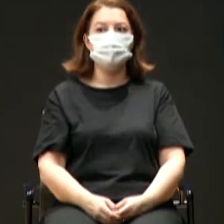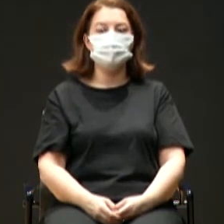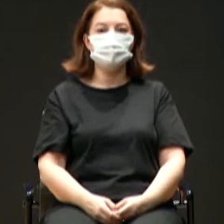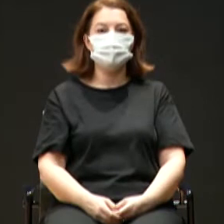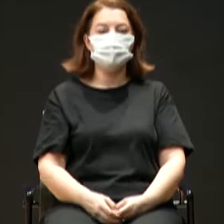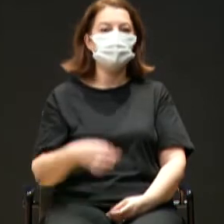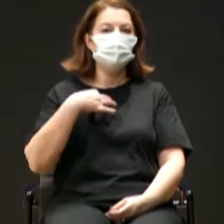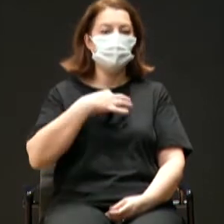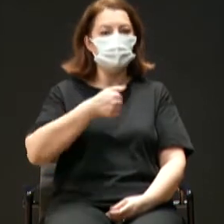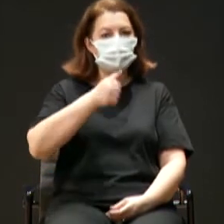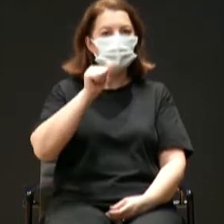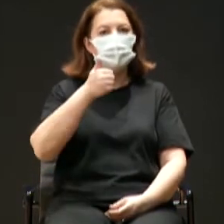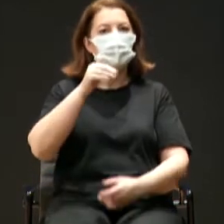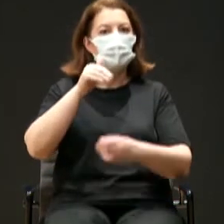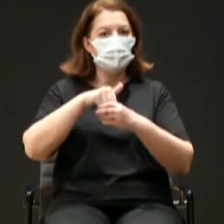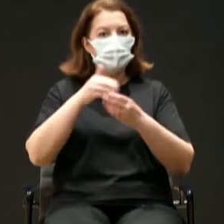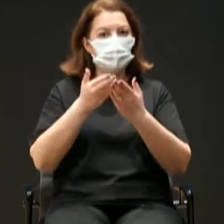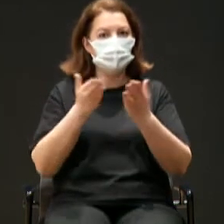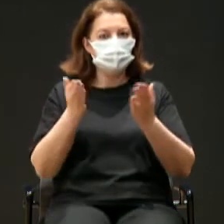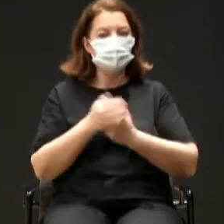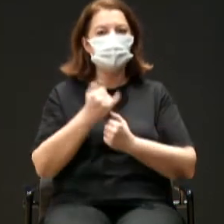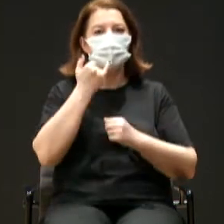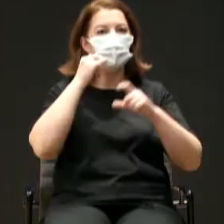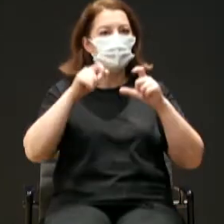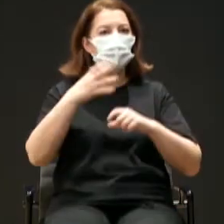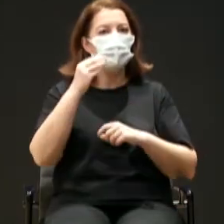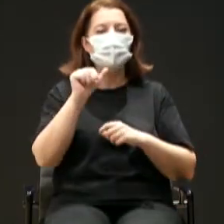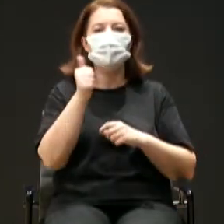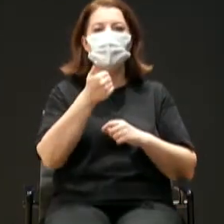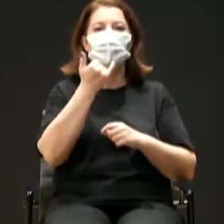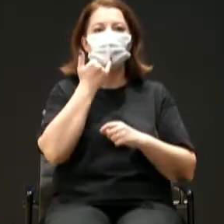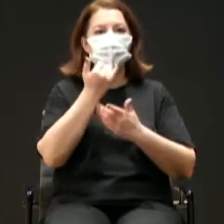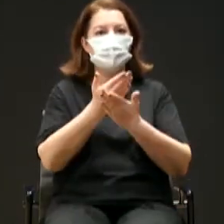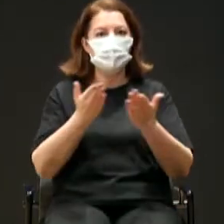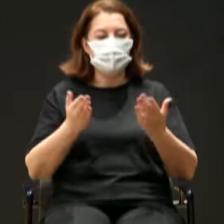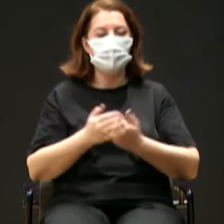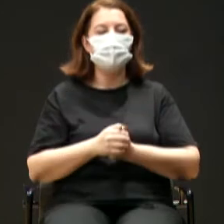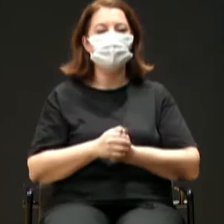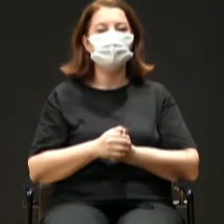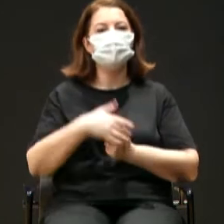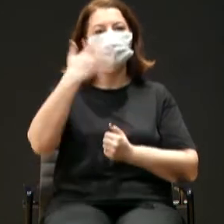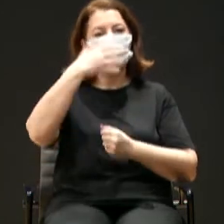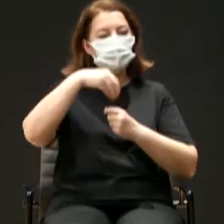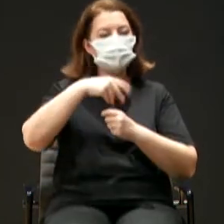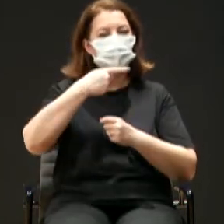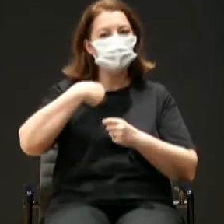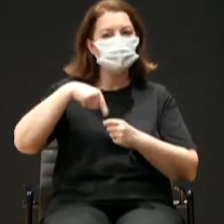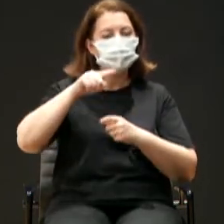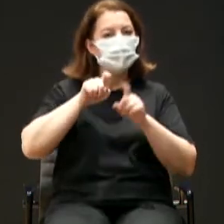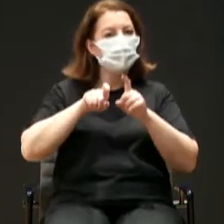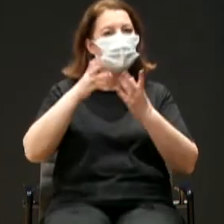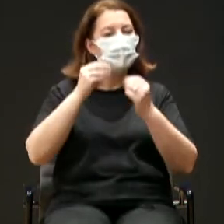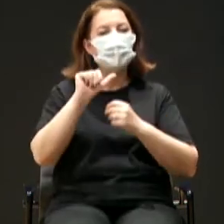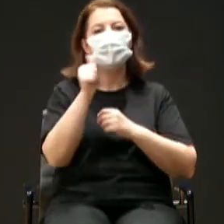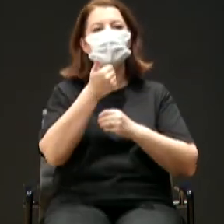Sayın Başkanım, değerli meclis, salonumuzda bulunan değerli misafirlerimiz, ekranları başında bizleri takip eden